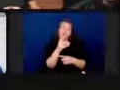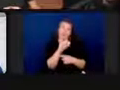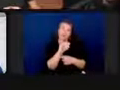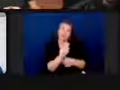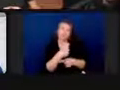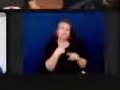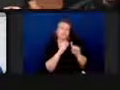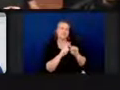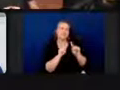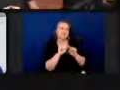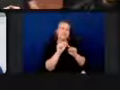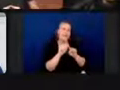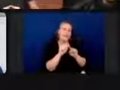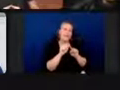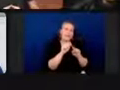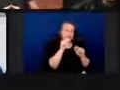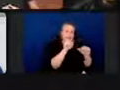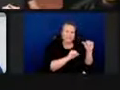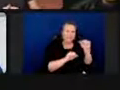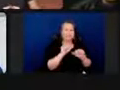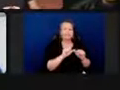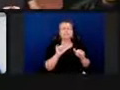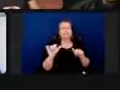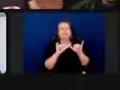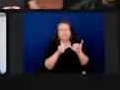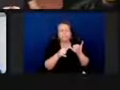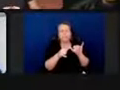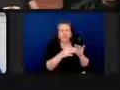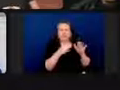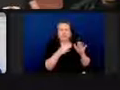الباثويز أو المسارات من المهم أن